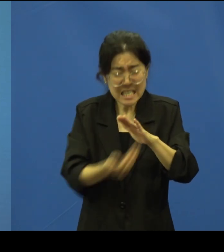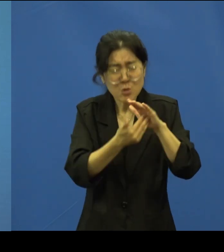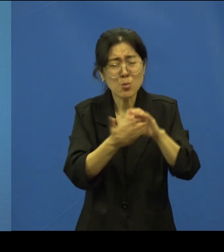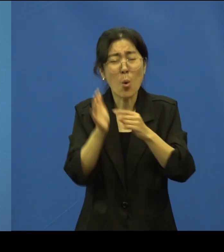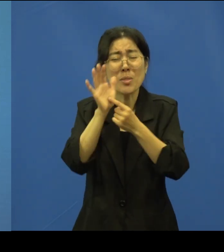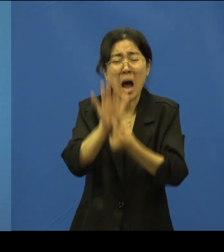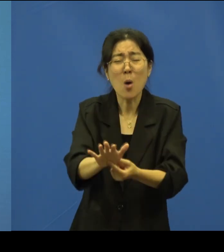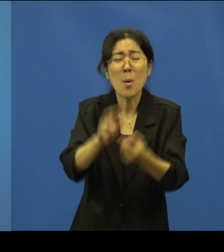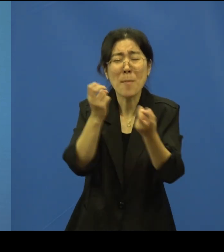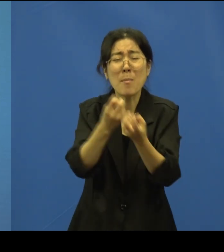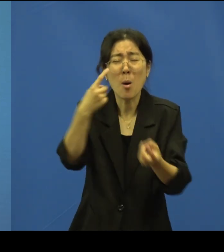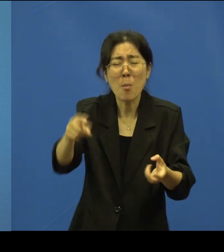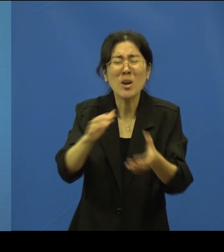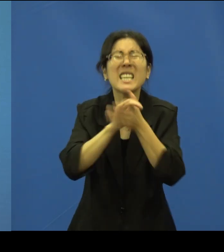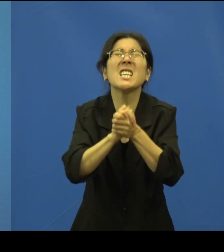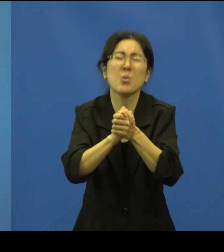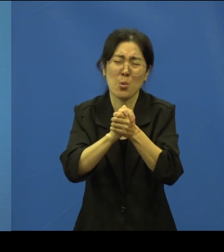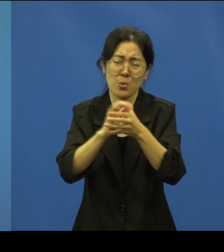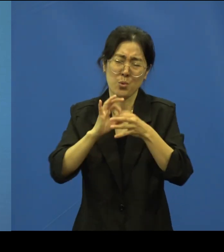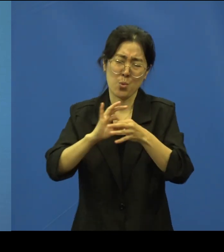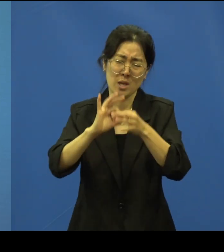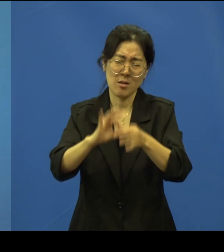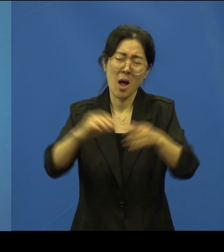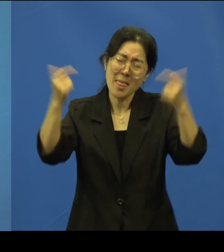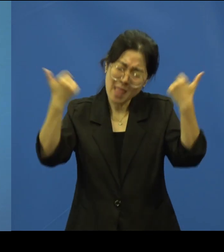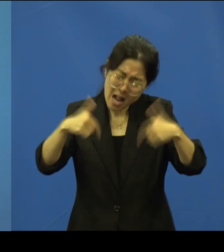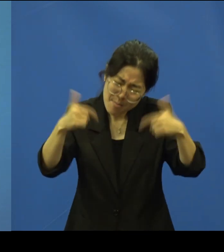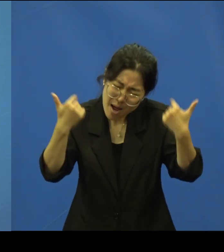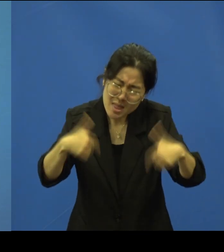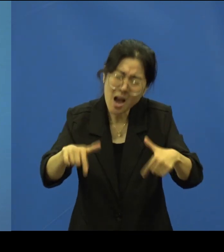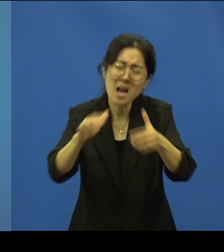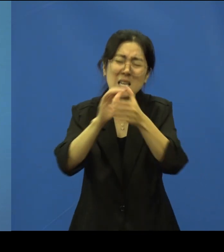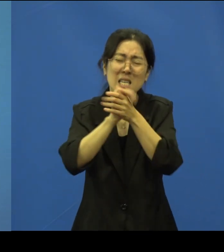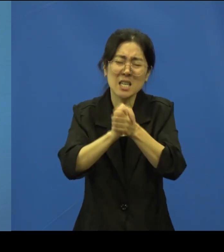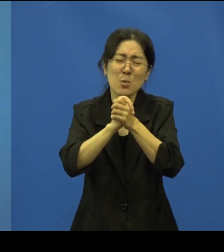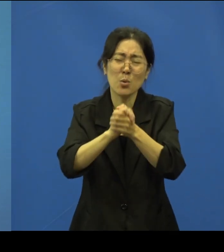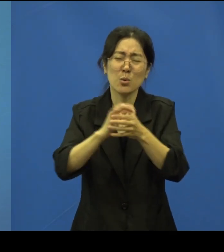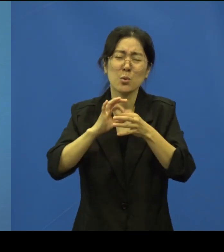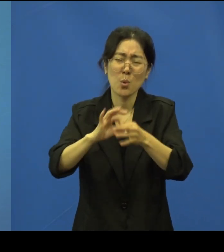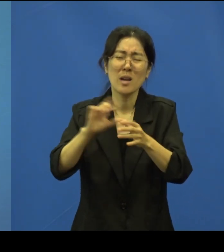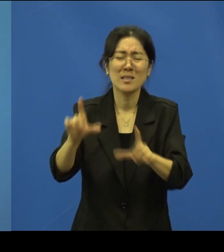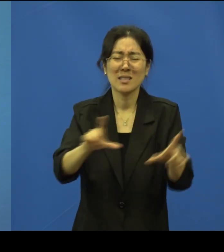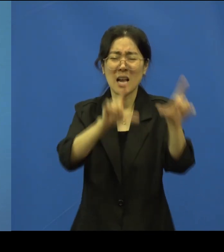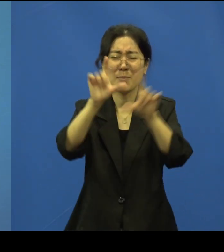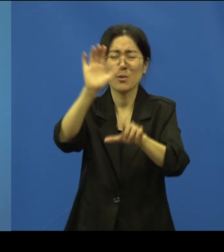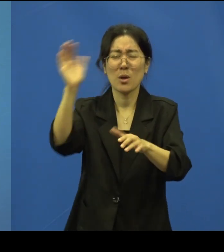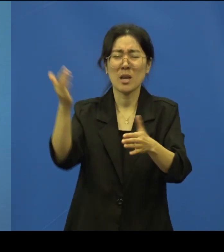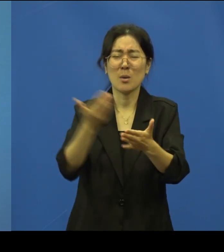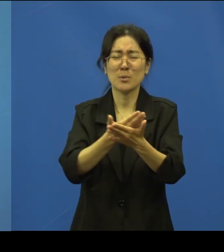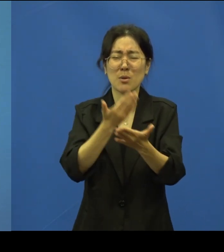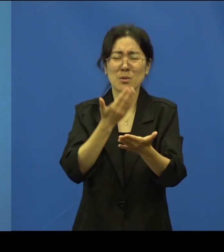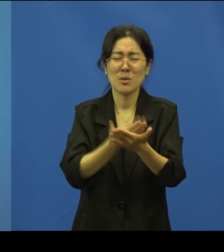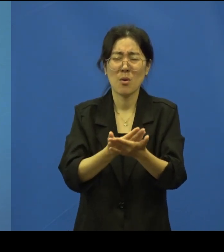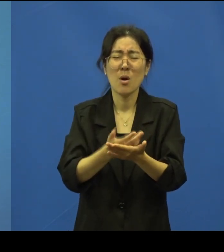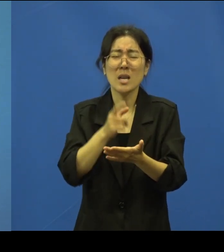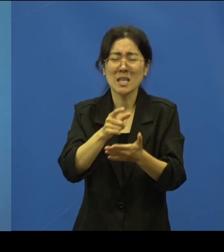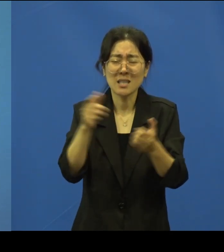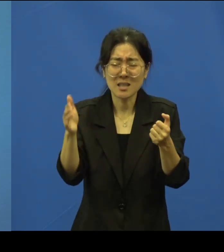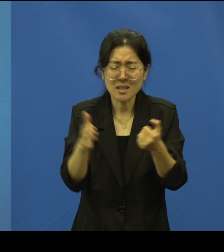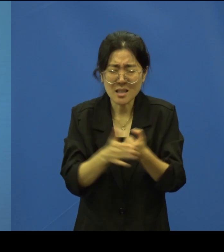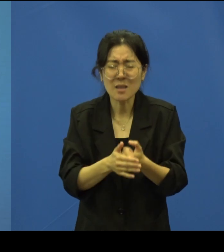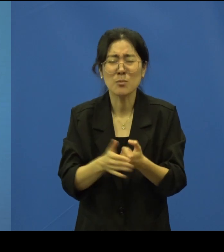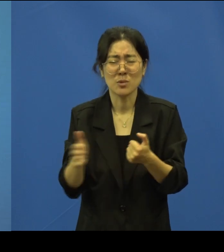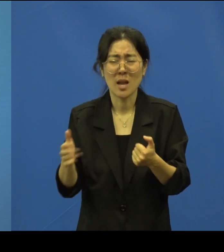우리의 음성을 들으시는 주님께 날마다 매일 기도하는 우리의 삶이 되게 해 주시옵소서. 그리할 때